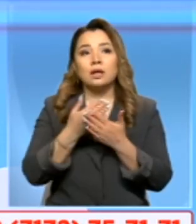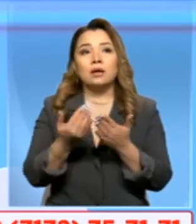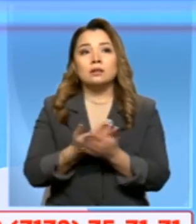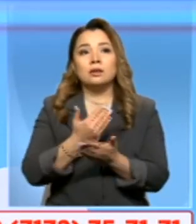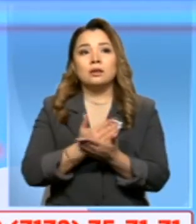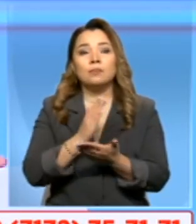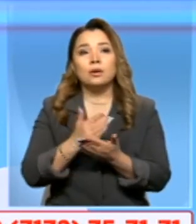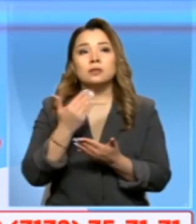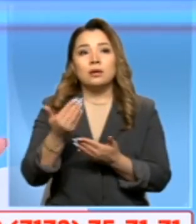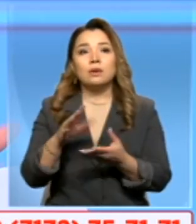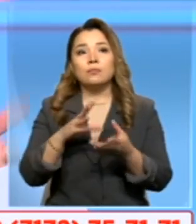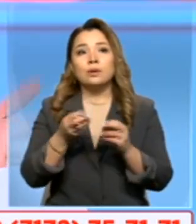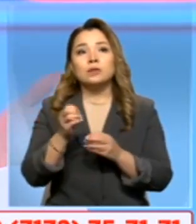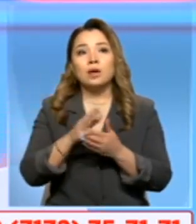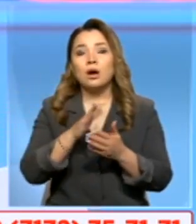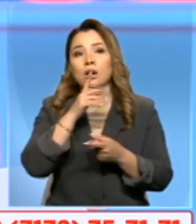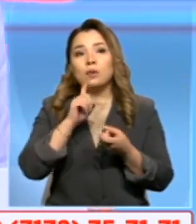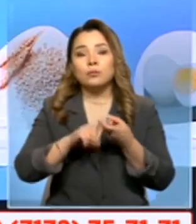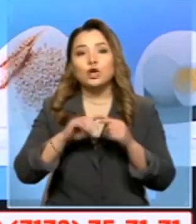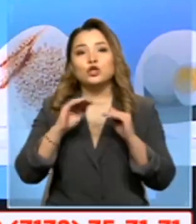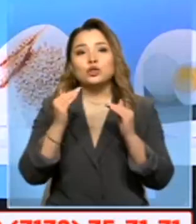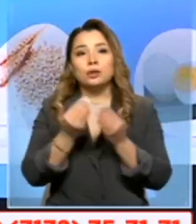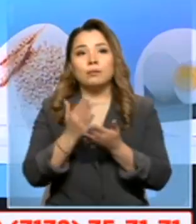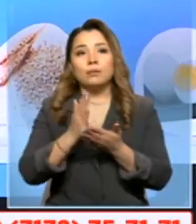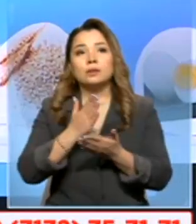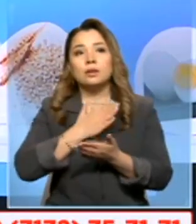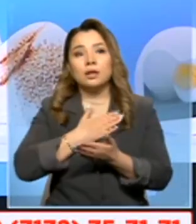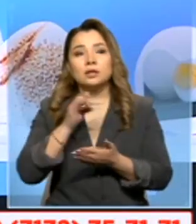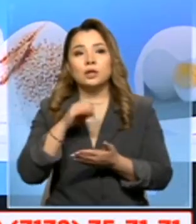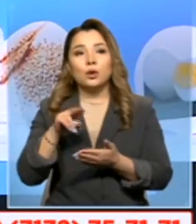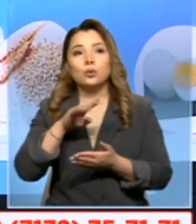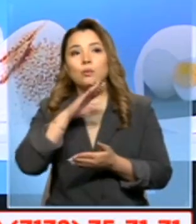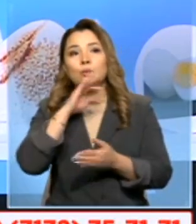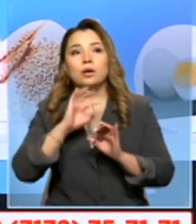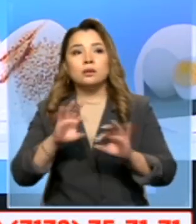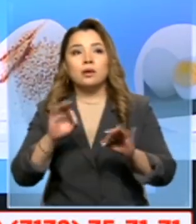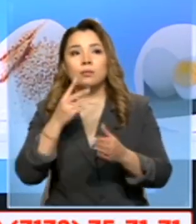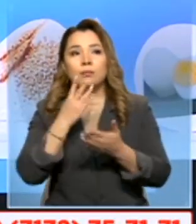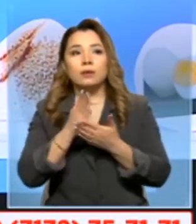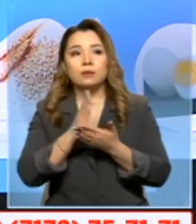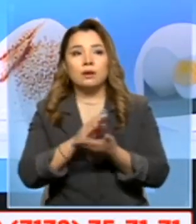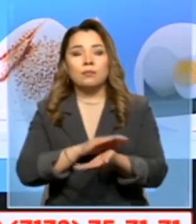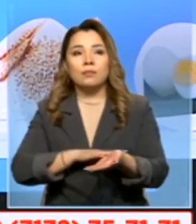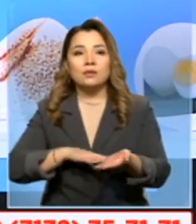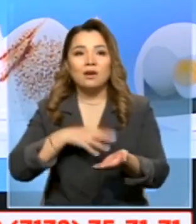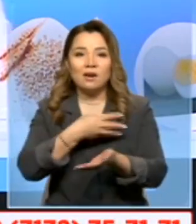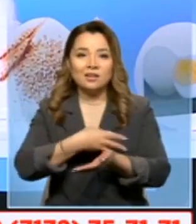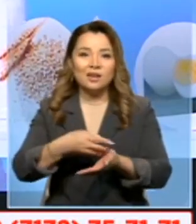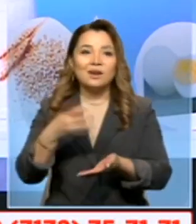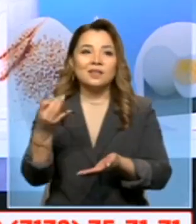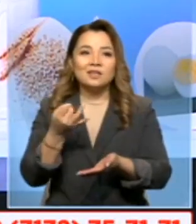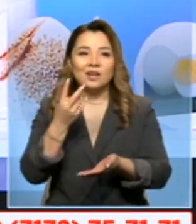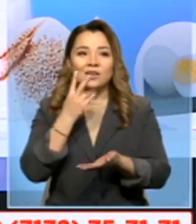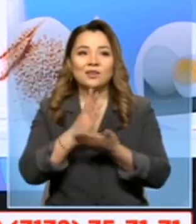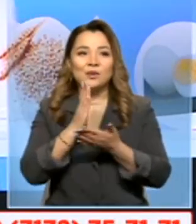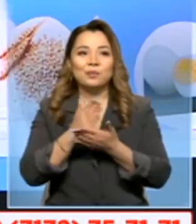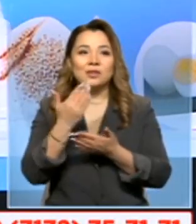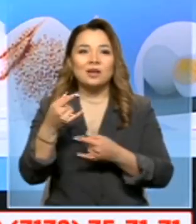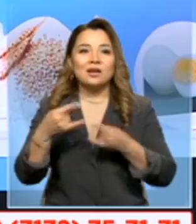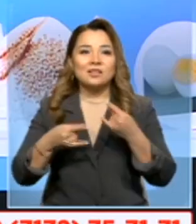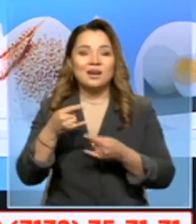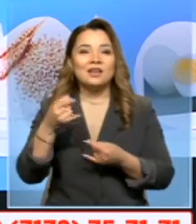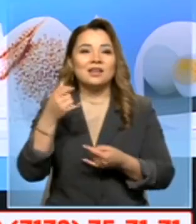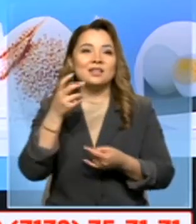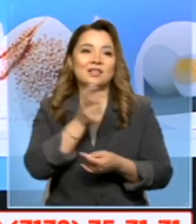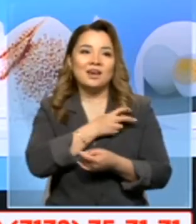көрермендер. Жалғастырайық деймін, уақыт шектеулі екен ғой. Біз бүгін йод туралы айтып, мен кәдімгідей қолыма мына сеткіні жасап алып, теле